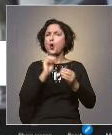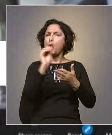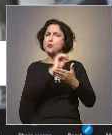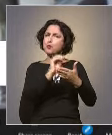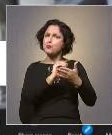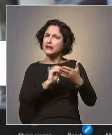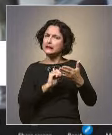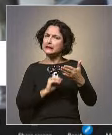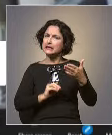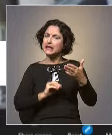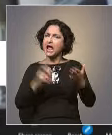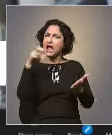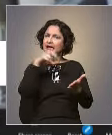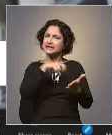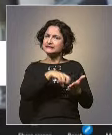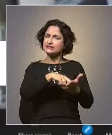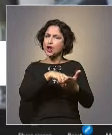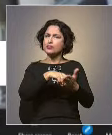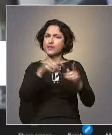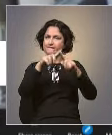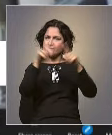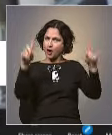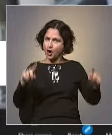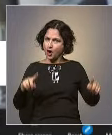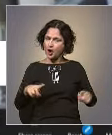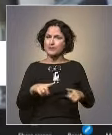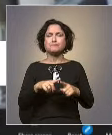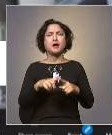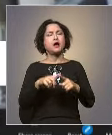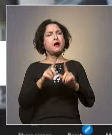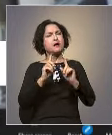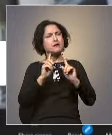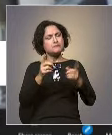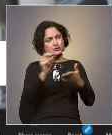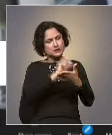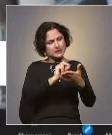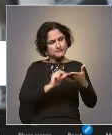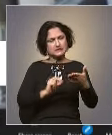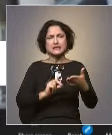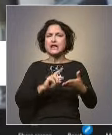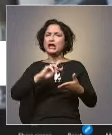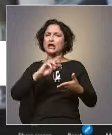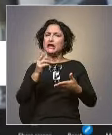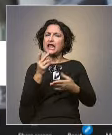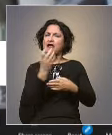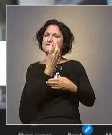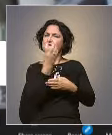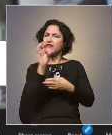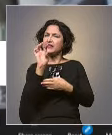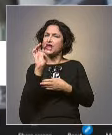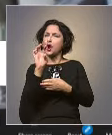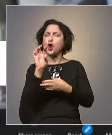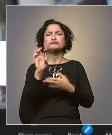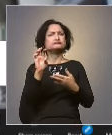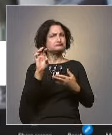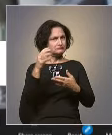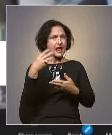регистрационна форма и ни изпратят съответно есе или видео есе на една от трите теми, които вече сме обявили и мога да споделя